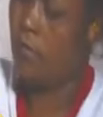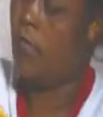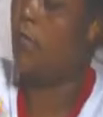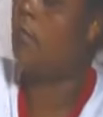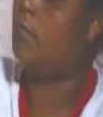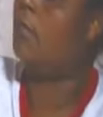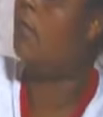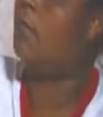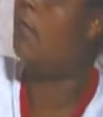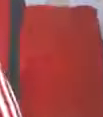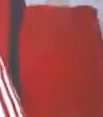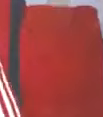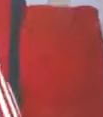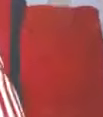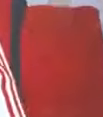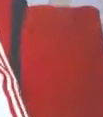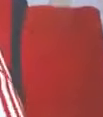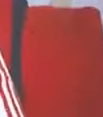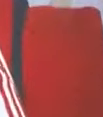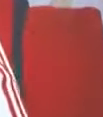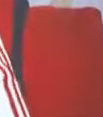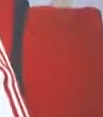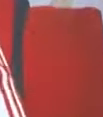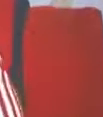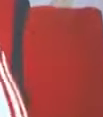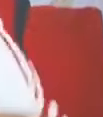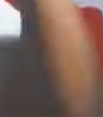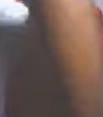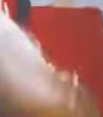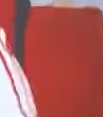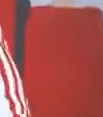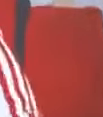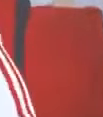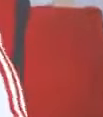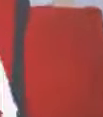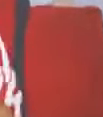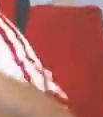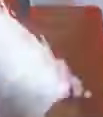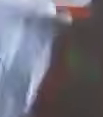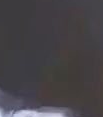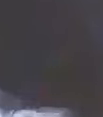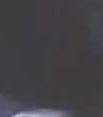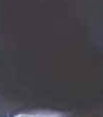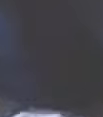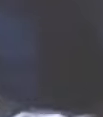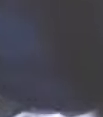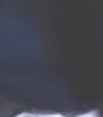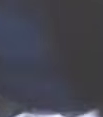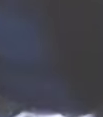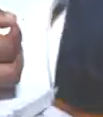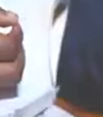tutaendelea kulinda familia yangu vile BBI itatulinda zote. BBI oye, BBI ndani, BBI tick.